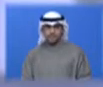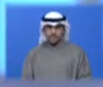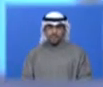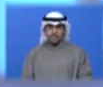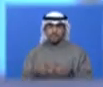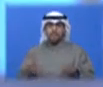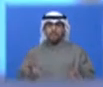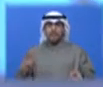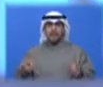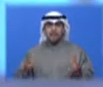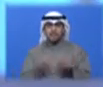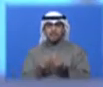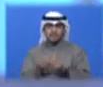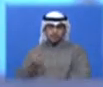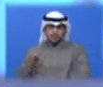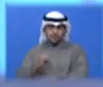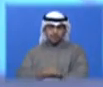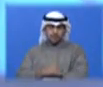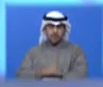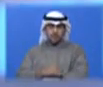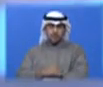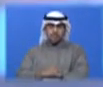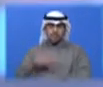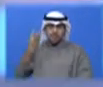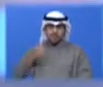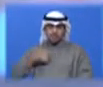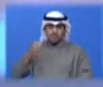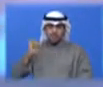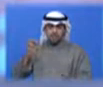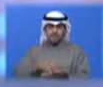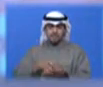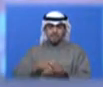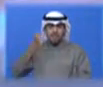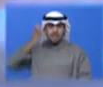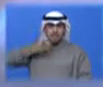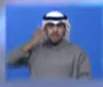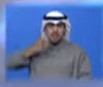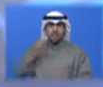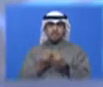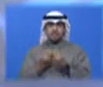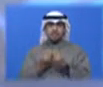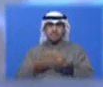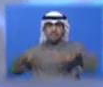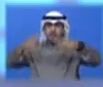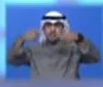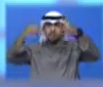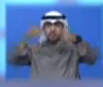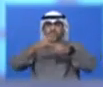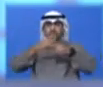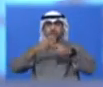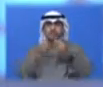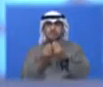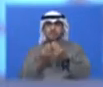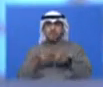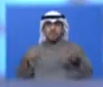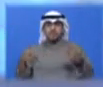أقيم احتفال بمناسبة العيد الوطني لدولة الإمارات العربية المتحدة الشقيقة بأبراج الكويت، حيث شارك في